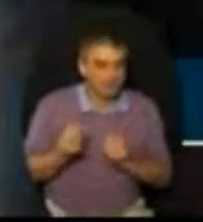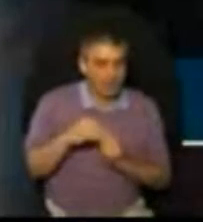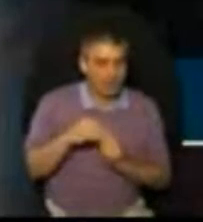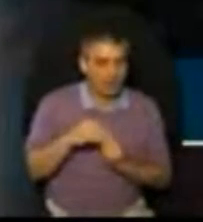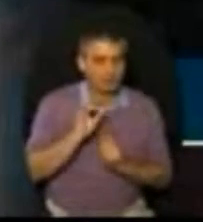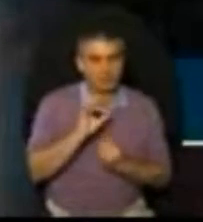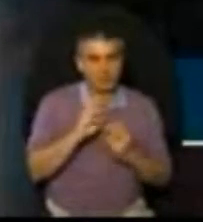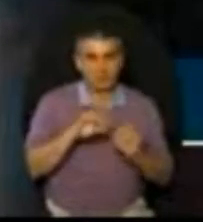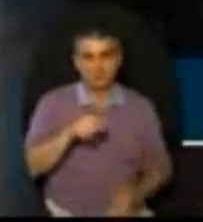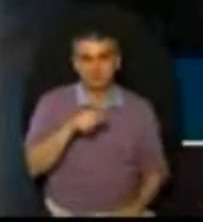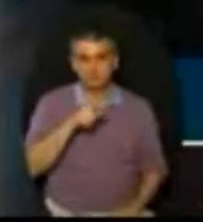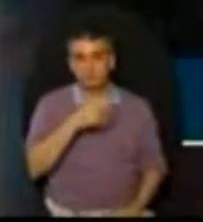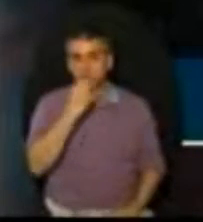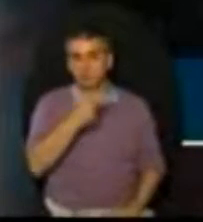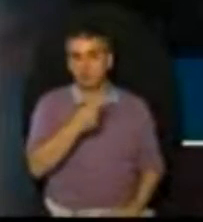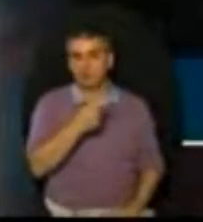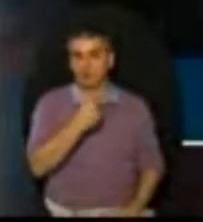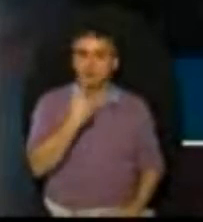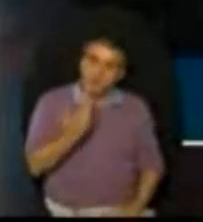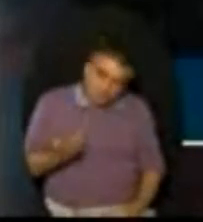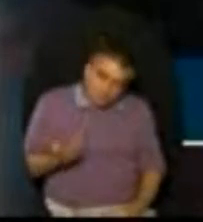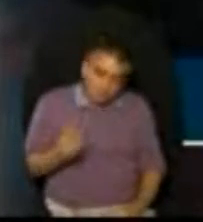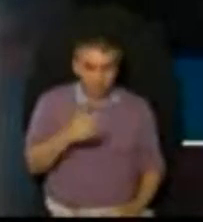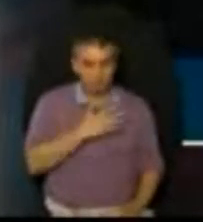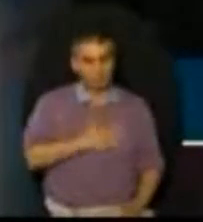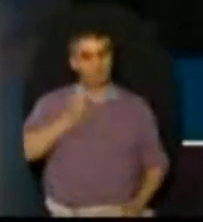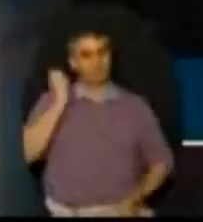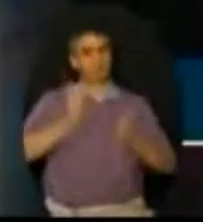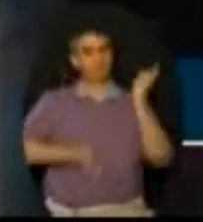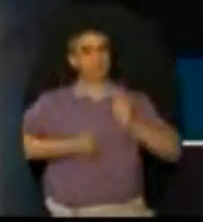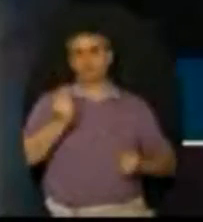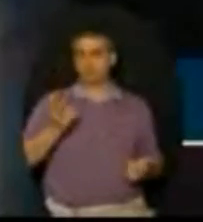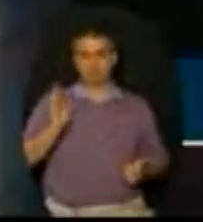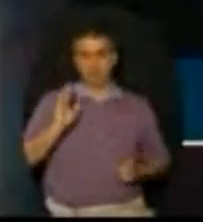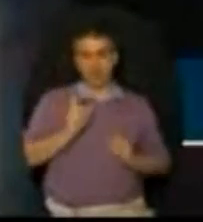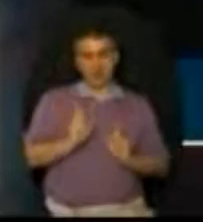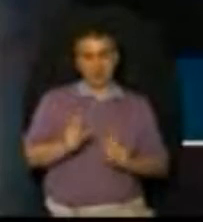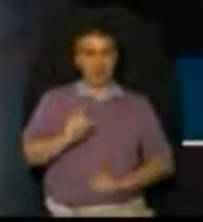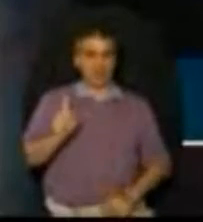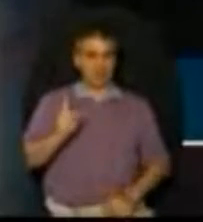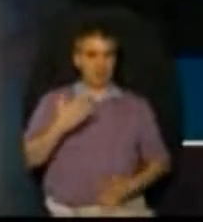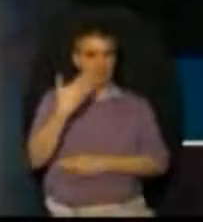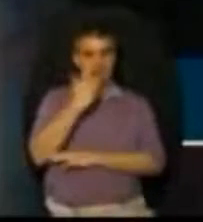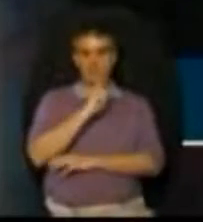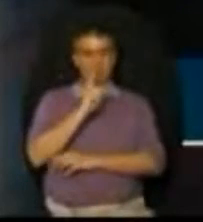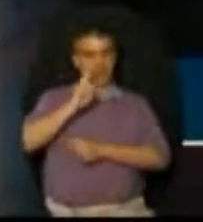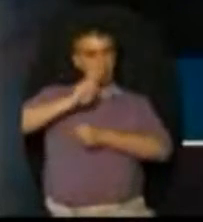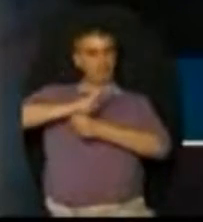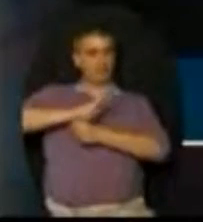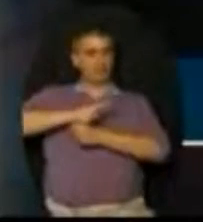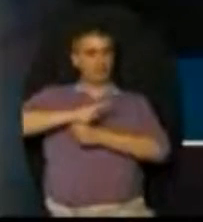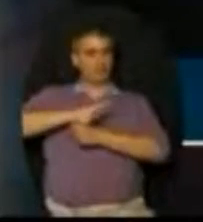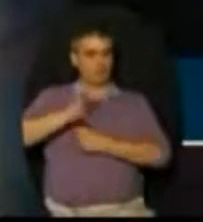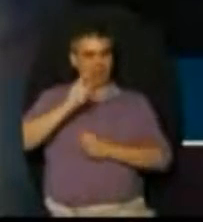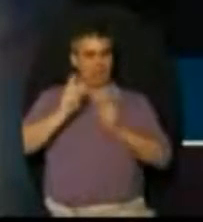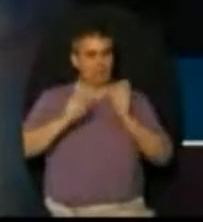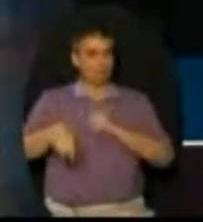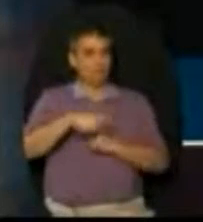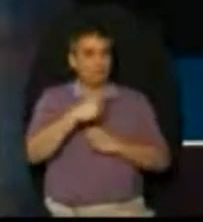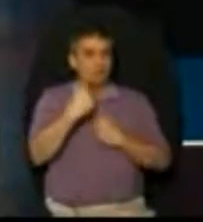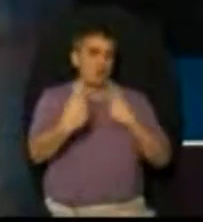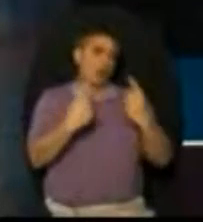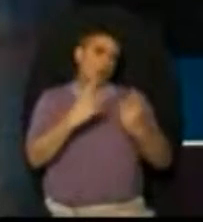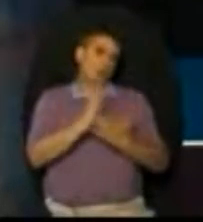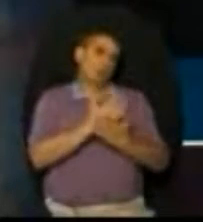של הקזינו, וזאת השאלה. אתה אומר, אוקיי, אנשים רוצים להמר, לא צריך להגביל אותם, המדינה היא לא פטרון על, על האזרחים, וכל